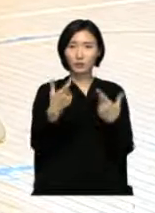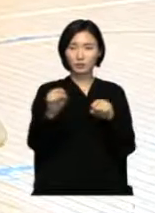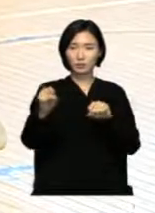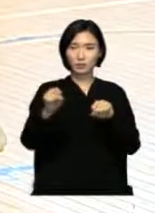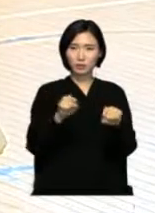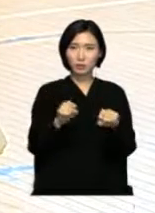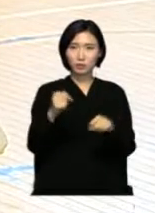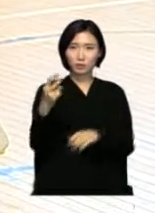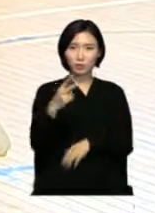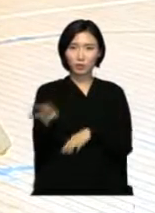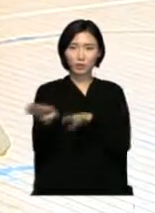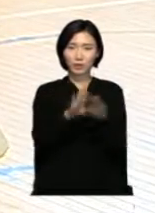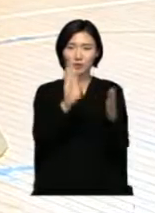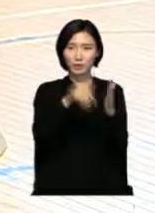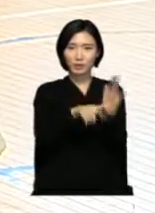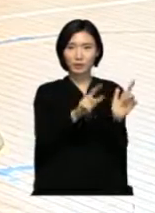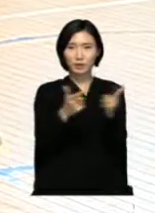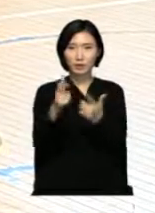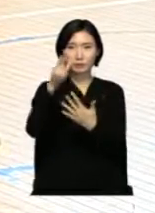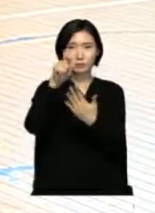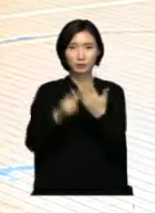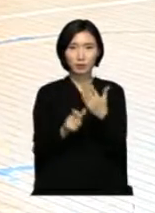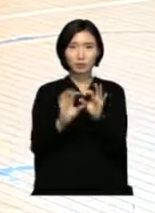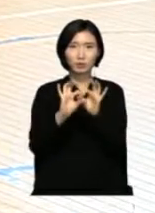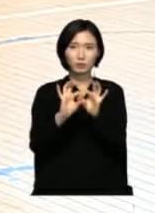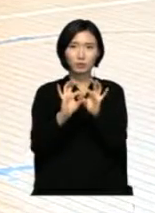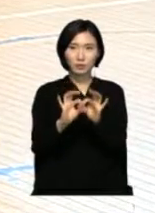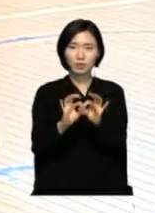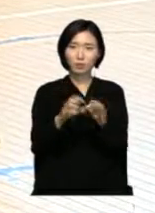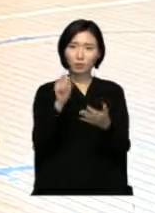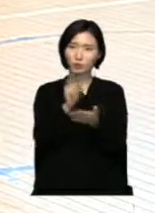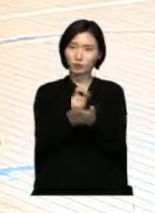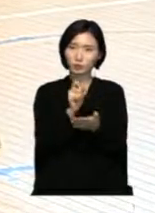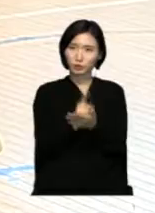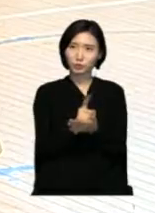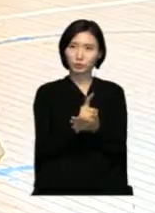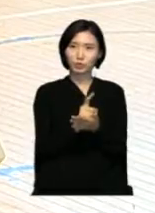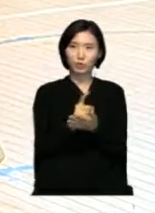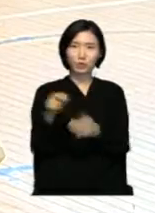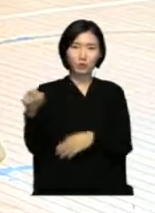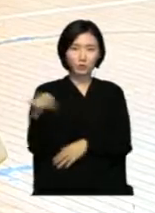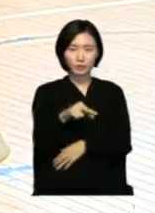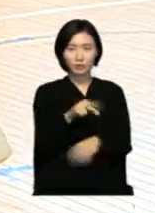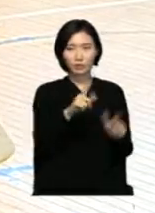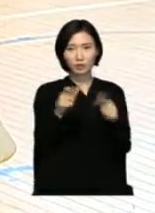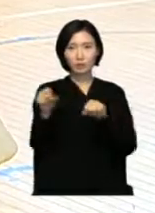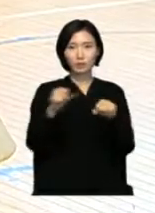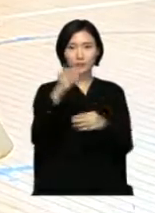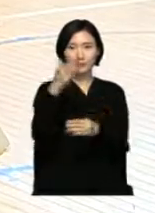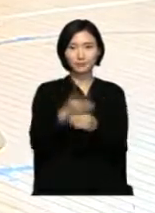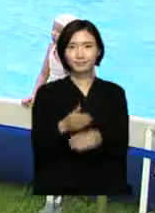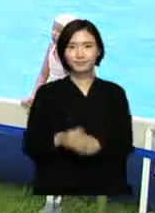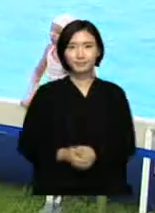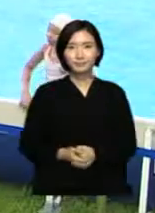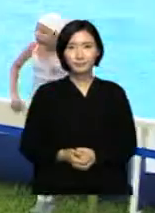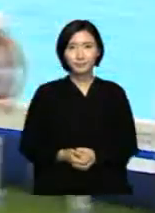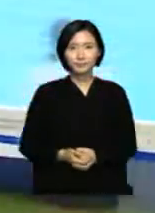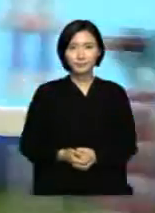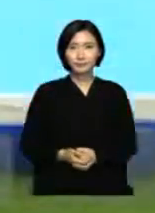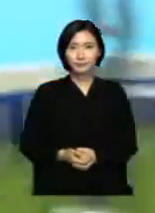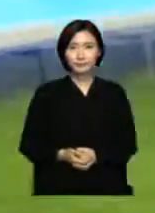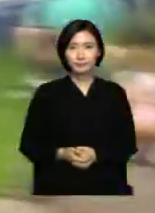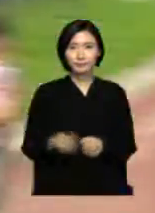이라든가 또 방학때 다양한 프로그램으로 축구나 피이나 육상 여러가지 활동을 하고 있습니다